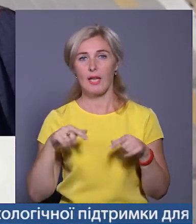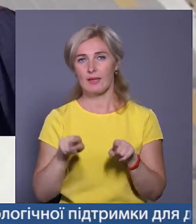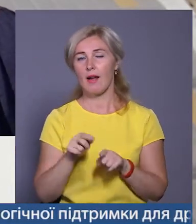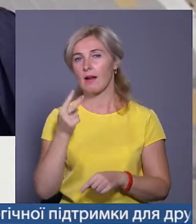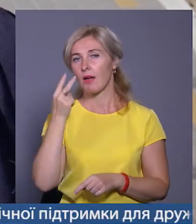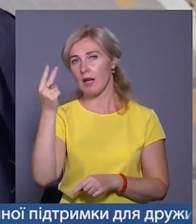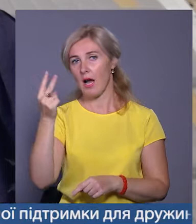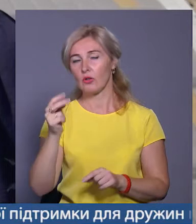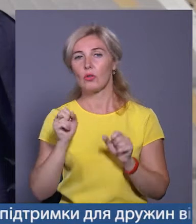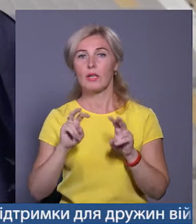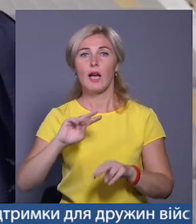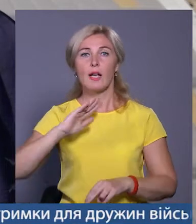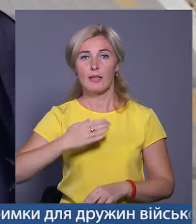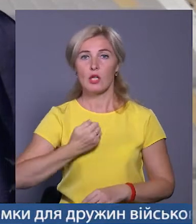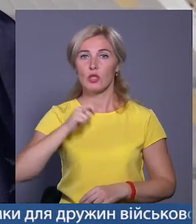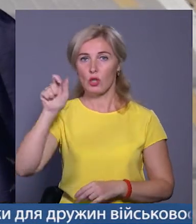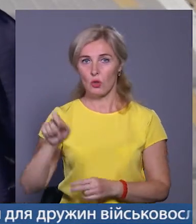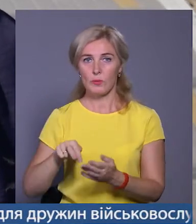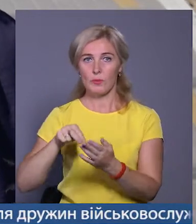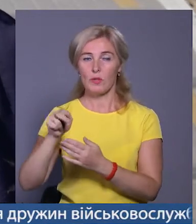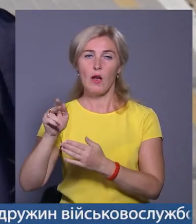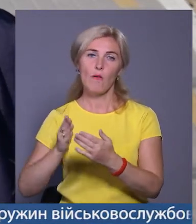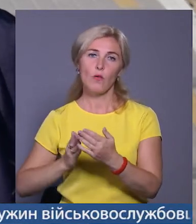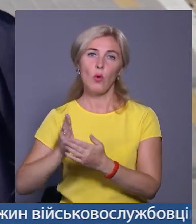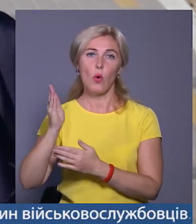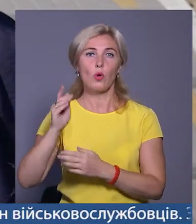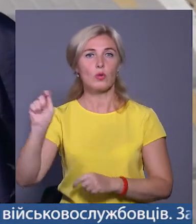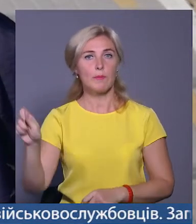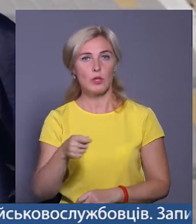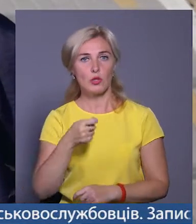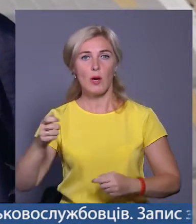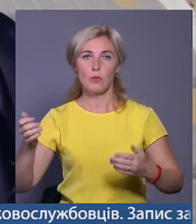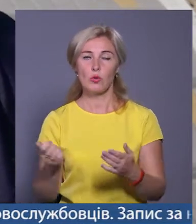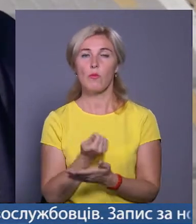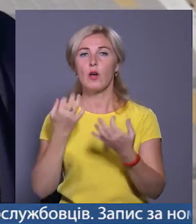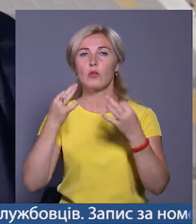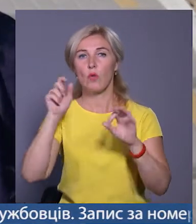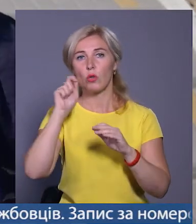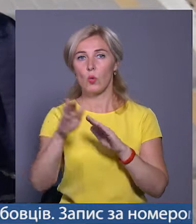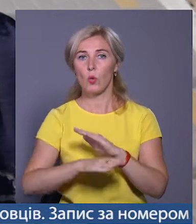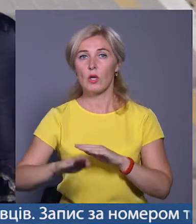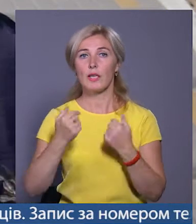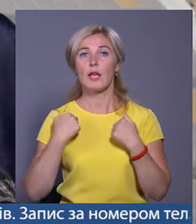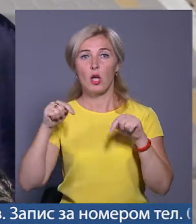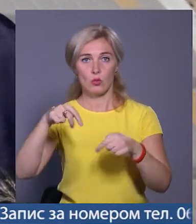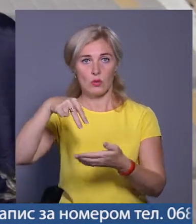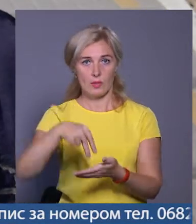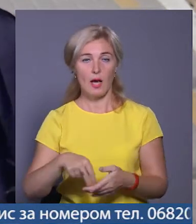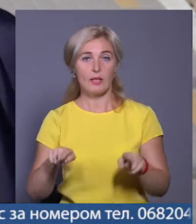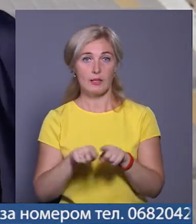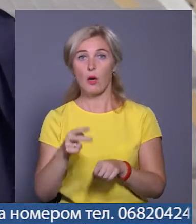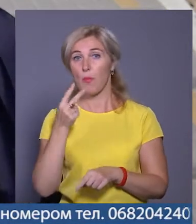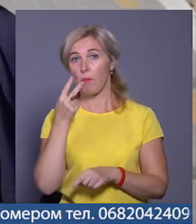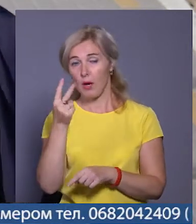як хлопці наші піднімаються вгору в боротьбі з мечами, здобувають волю України. І я отут стала, і так я побачила, так мені